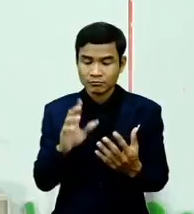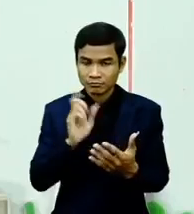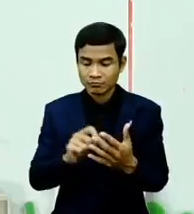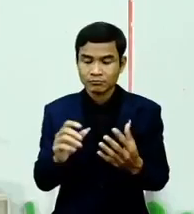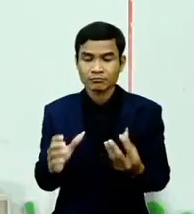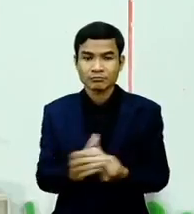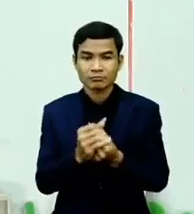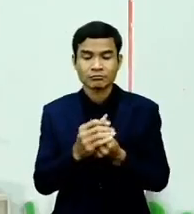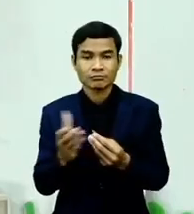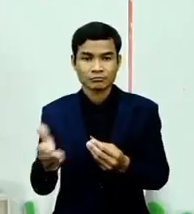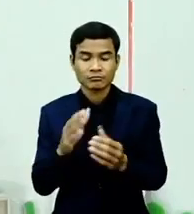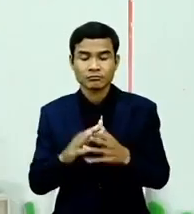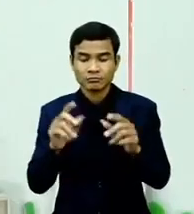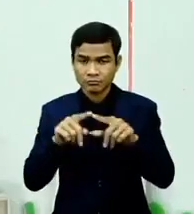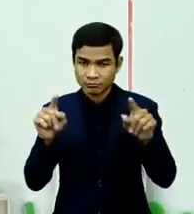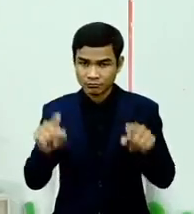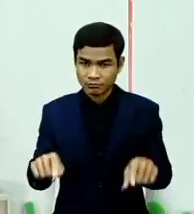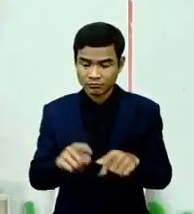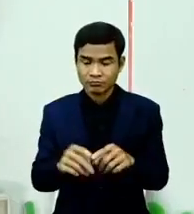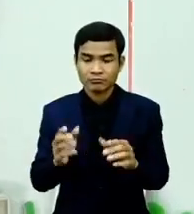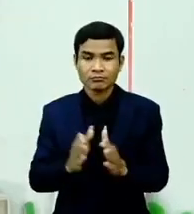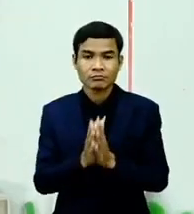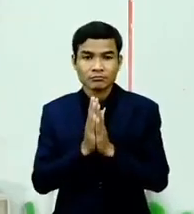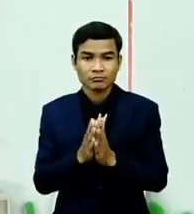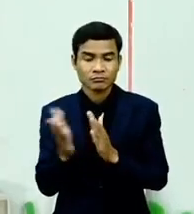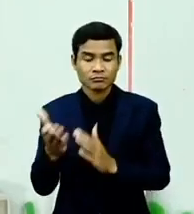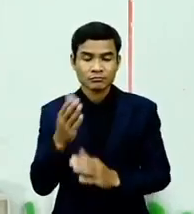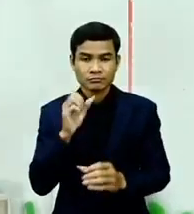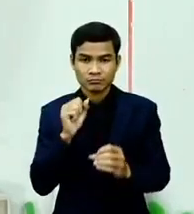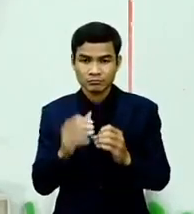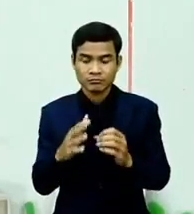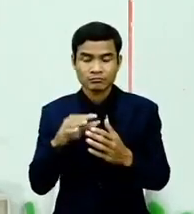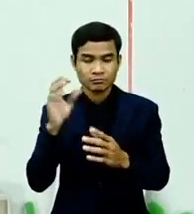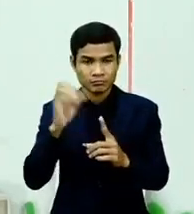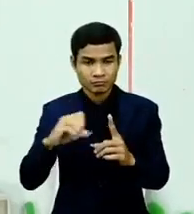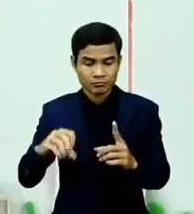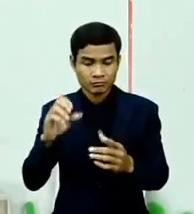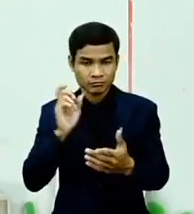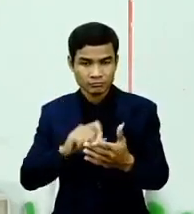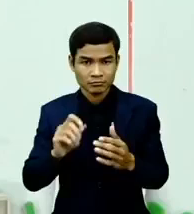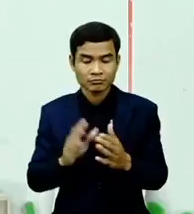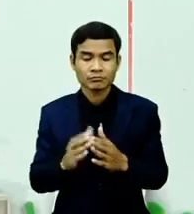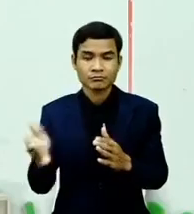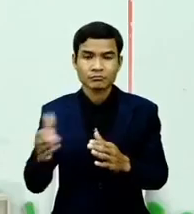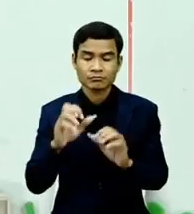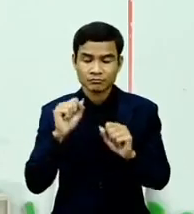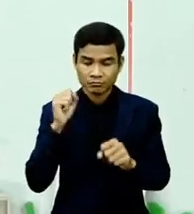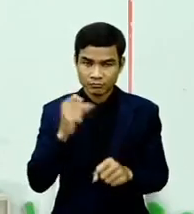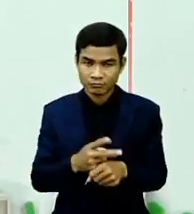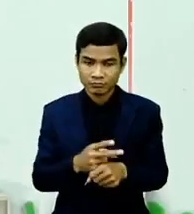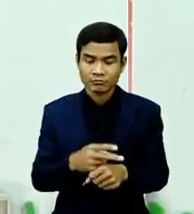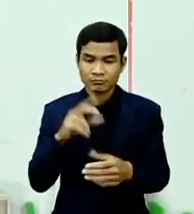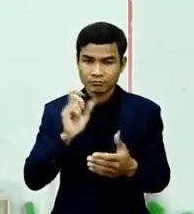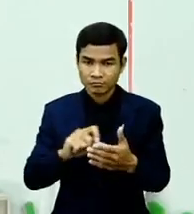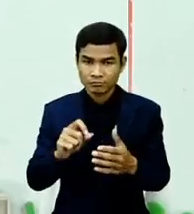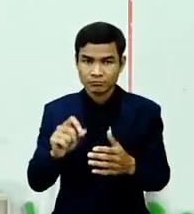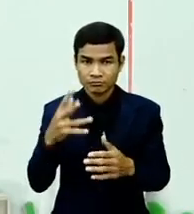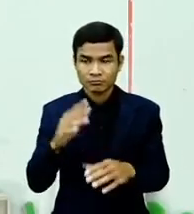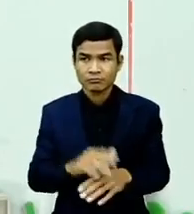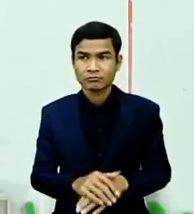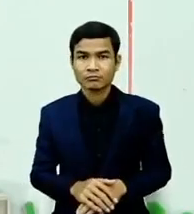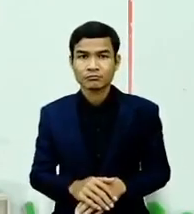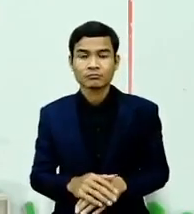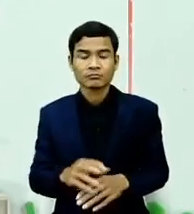ប្រអប់ខាងលើតោះឥឡូវនេះសូមកូនកូនចាប់ផ្ដើមសរសេររបស់លេខនេះដោយកូនអត់ចាំបាច់គូប្រអប់ទេណាអ្នកគ្រូប